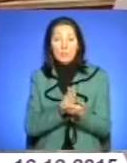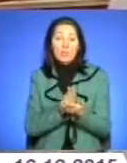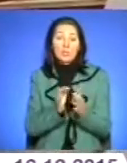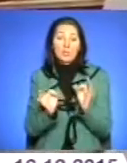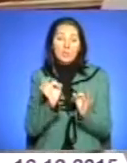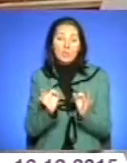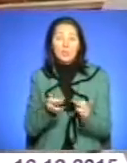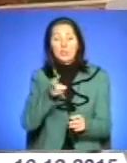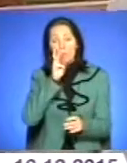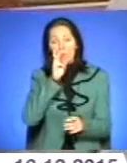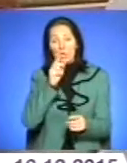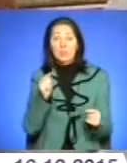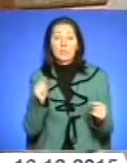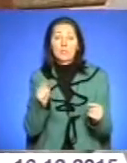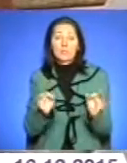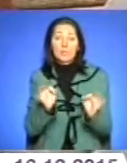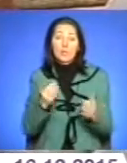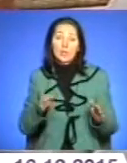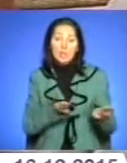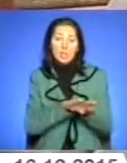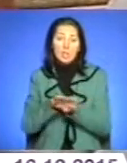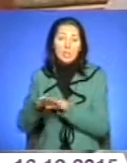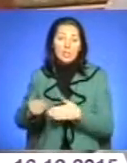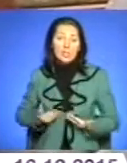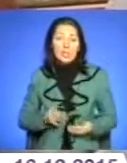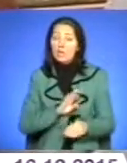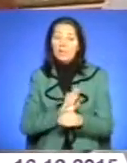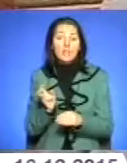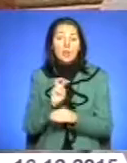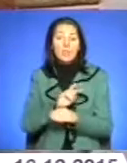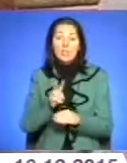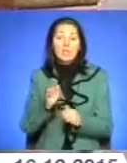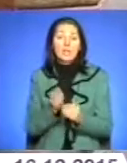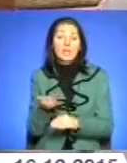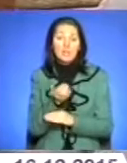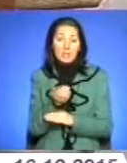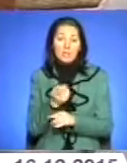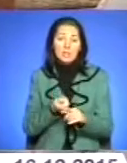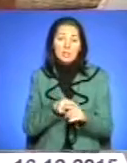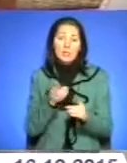відповідні зарплати, нормальний рівень життя і не ходити, не клянчити з тими субсидіями.